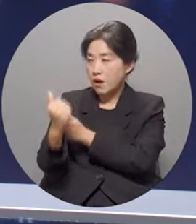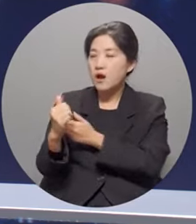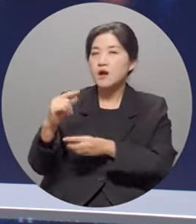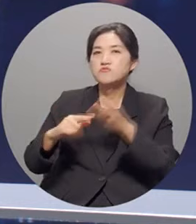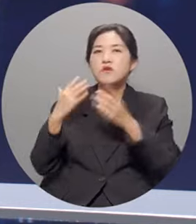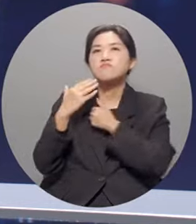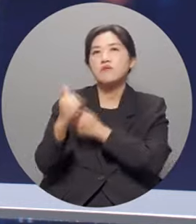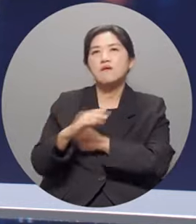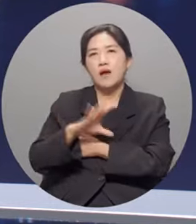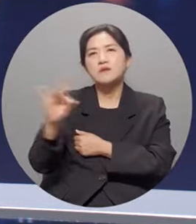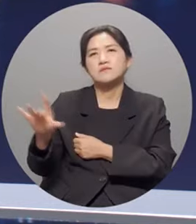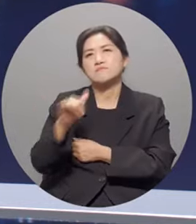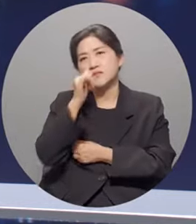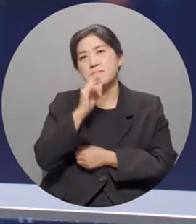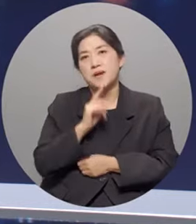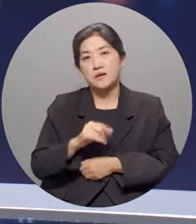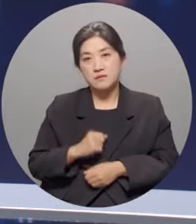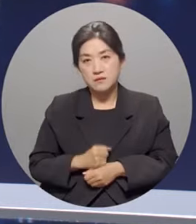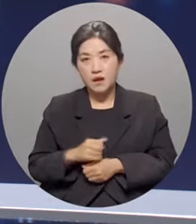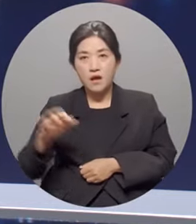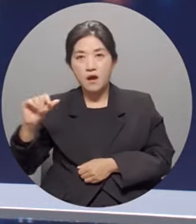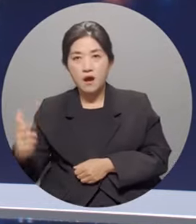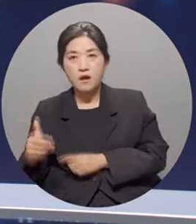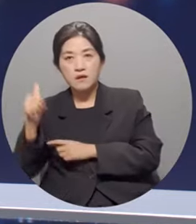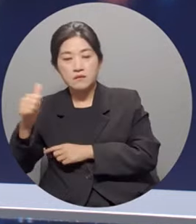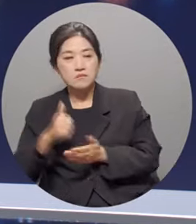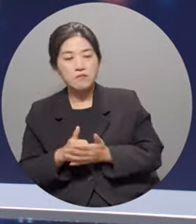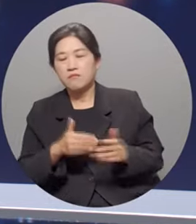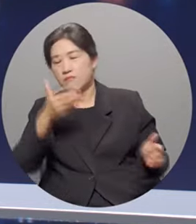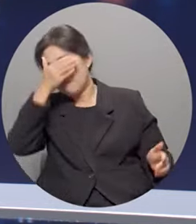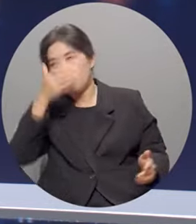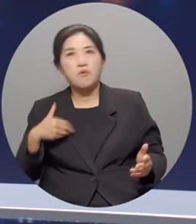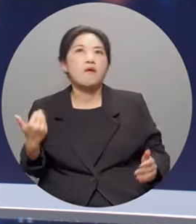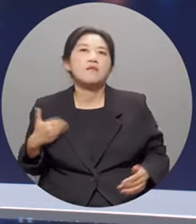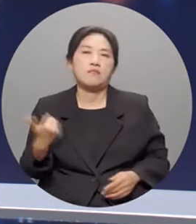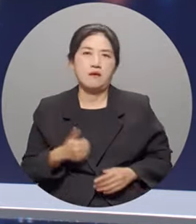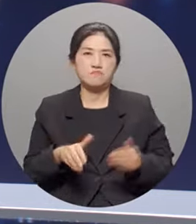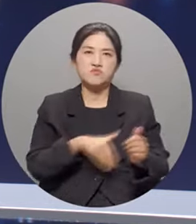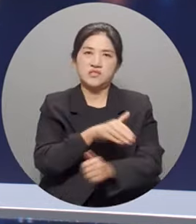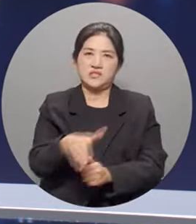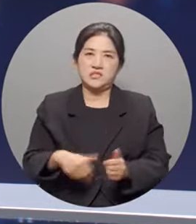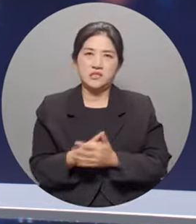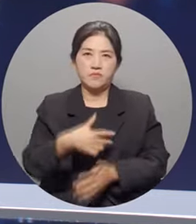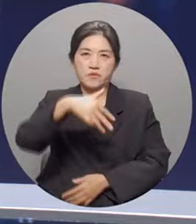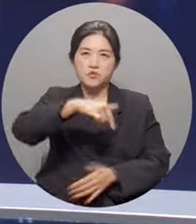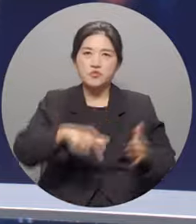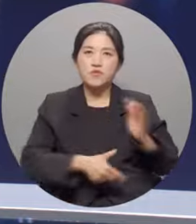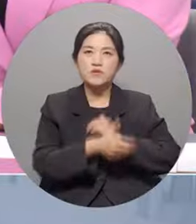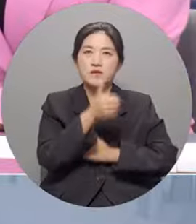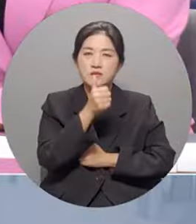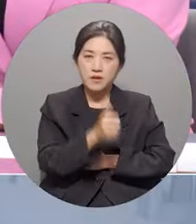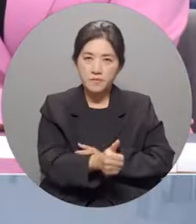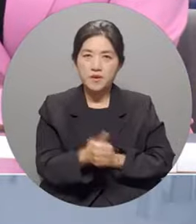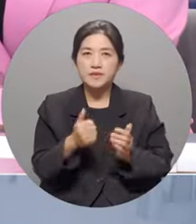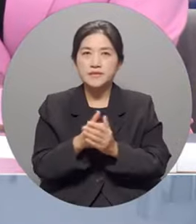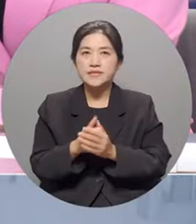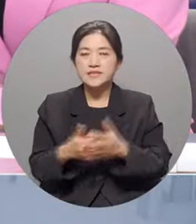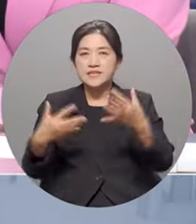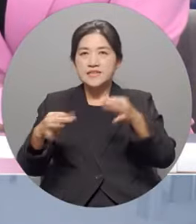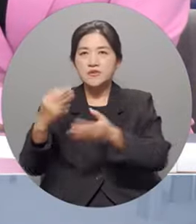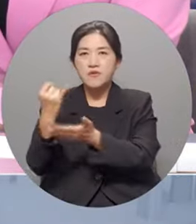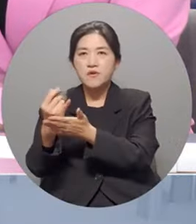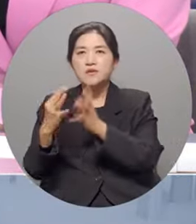일이다 이렇게 말을 했는데 한동훈 대표측은 전혀 몰랐던 분위기입니다 추 언내 대표는 당내